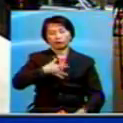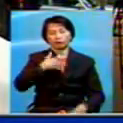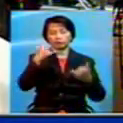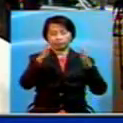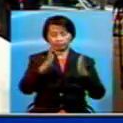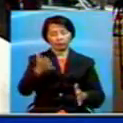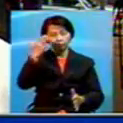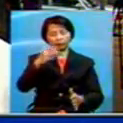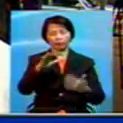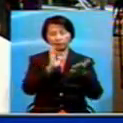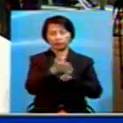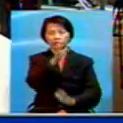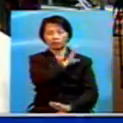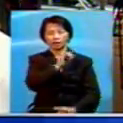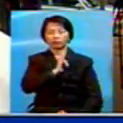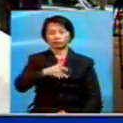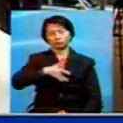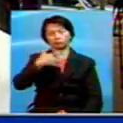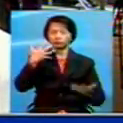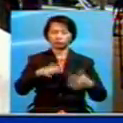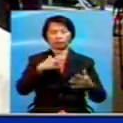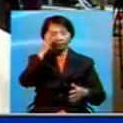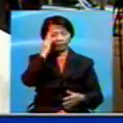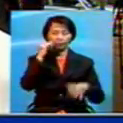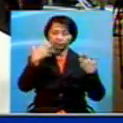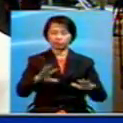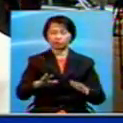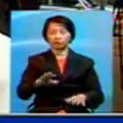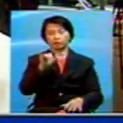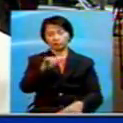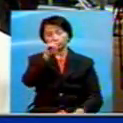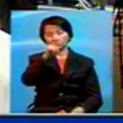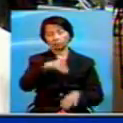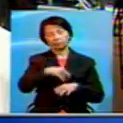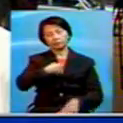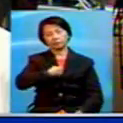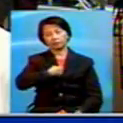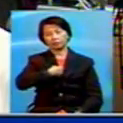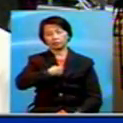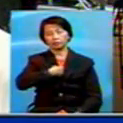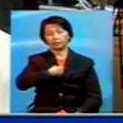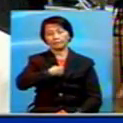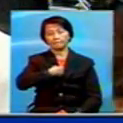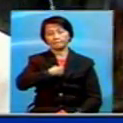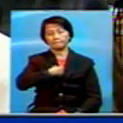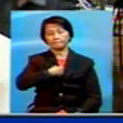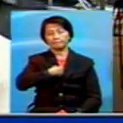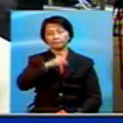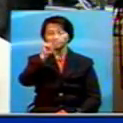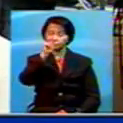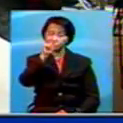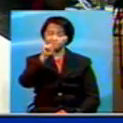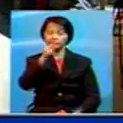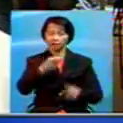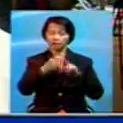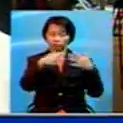time jadi Jur Lati pun saya rasa juga Memang P Saya sedikit sebanyak